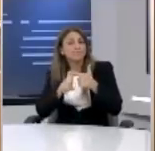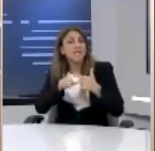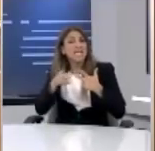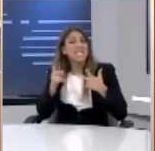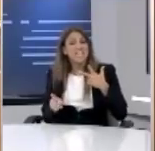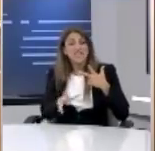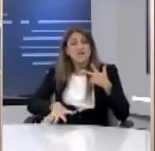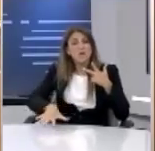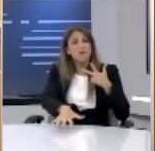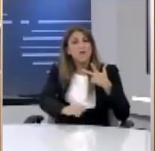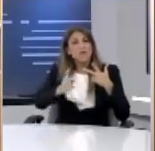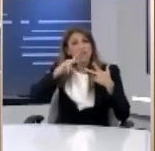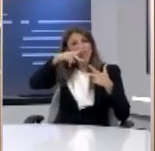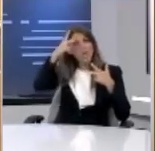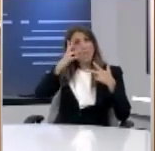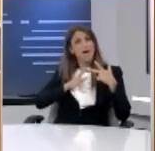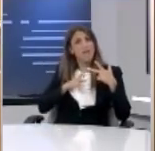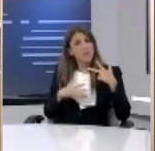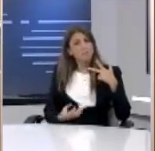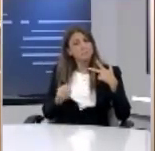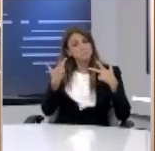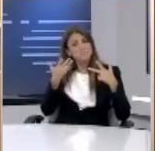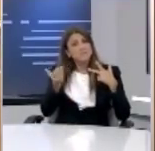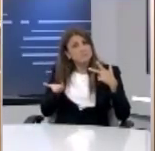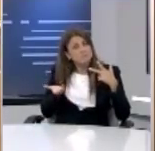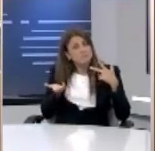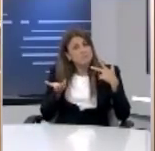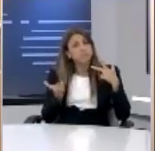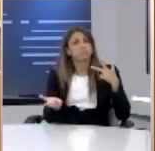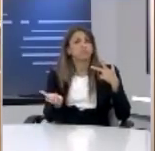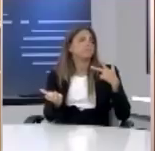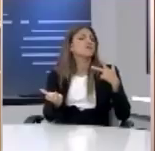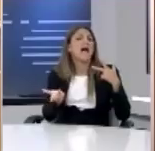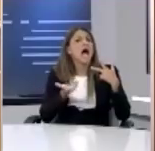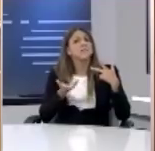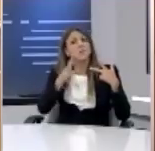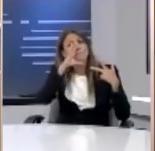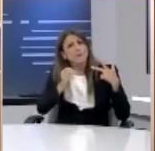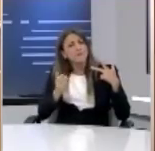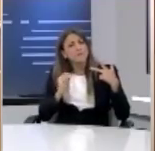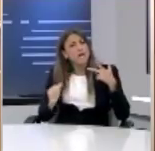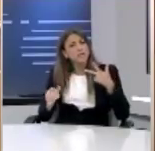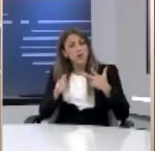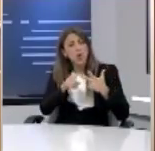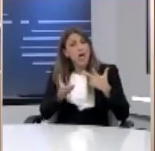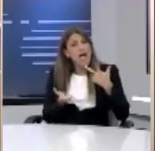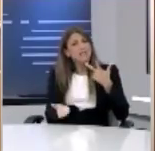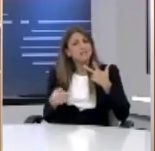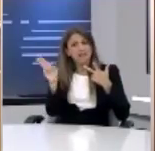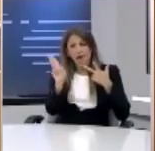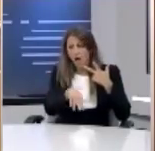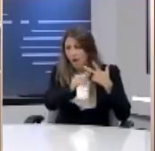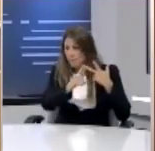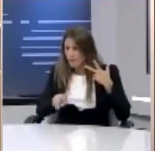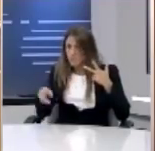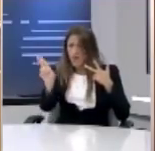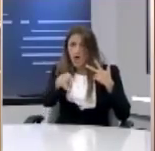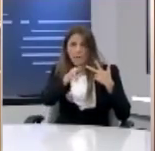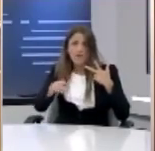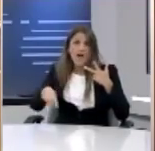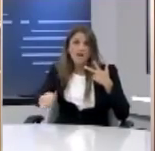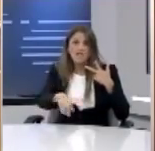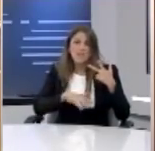πραγματικής προσφυγής των ετούντων εκείνων που οι αιτήσεις τους απορρίπτονται σε πρώτο βαθμό, για την χρήση της έννοιας